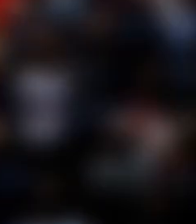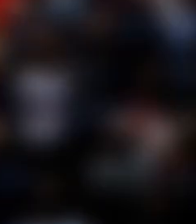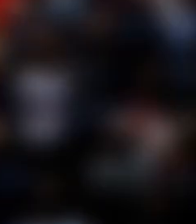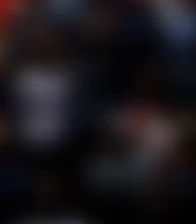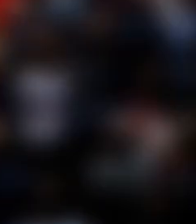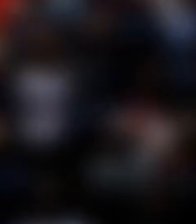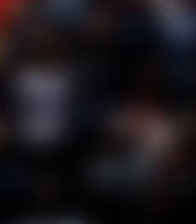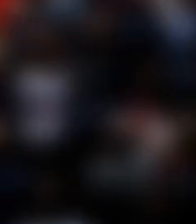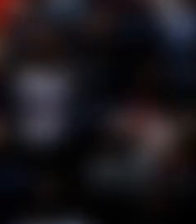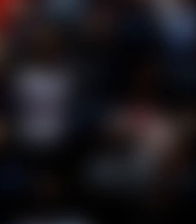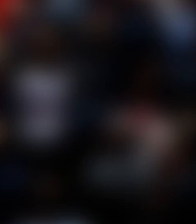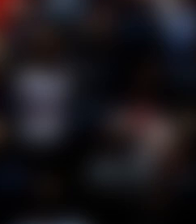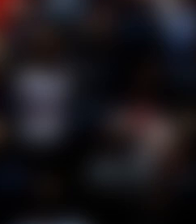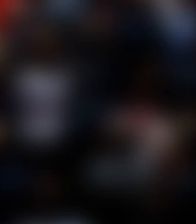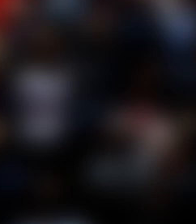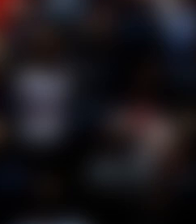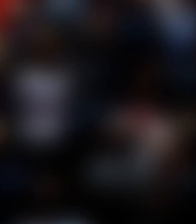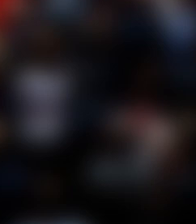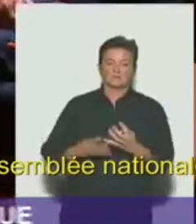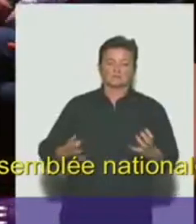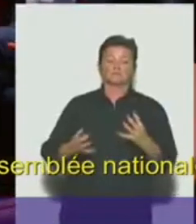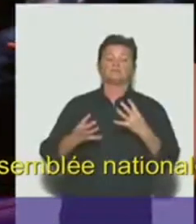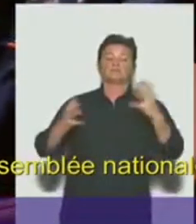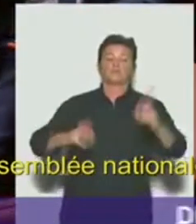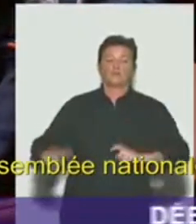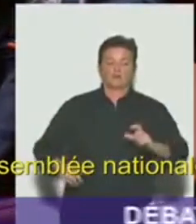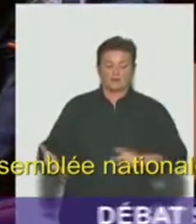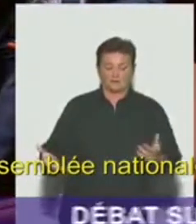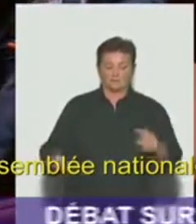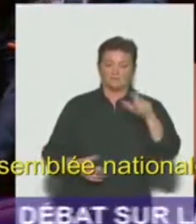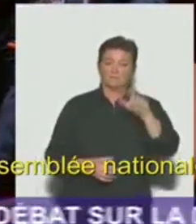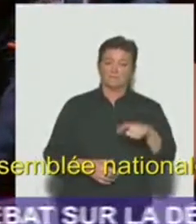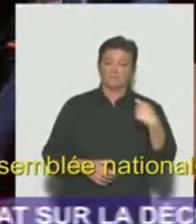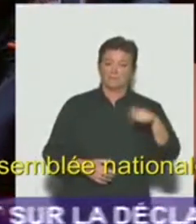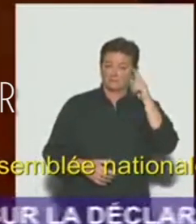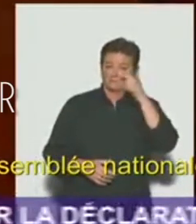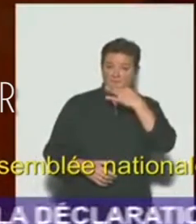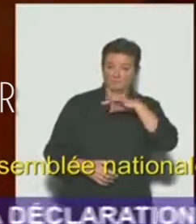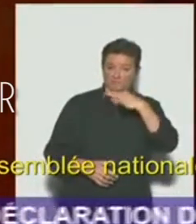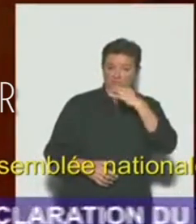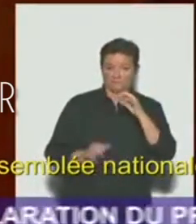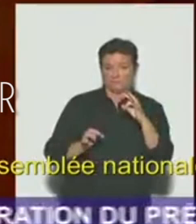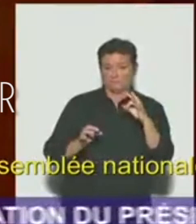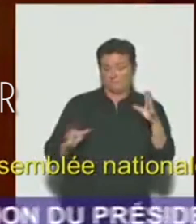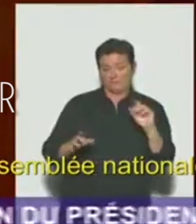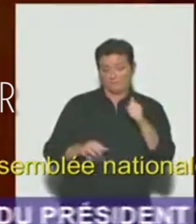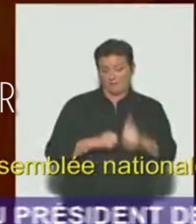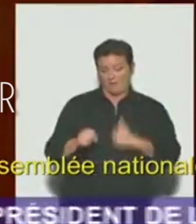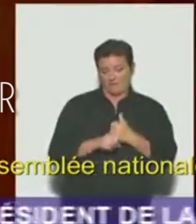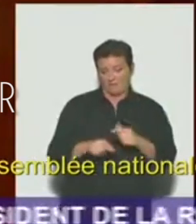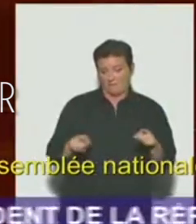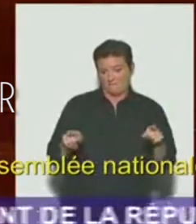Monsieur le Premier ministre, Mesdames et Messieurs les ministres, mes chers collègues, le discours du président de la République est à l'image de sa première année